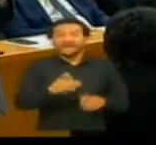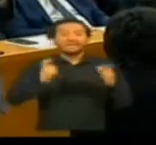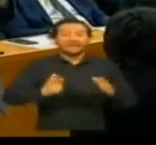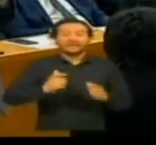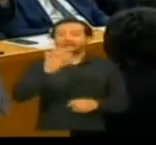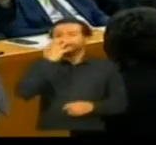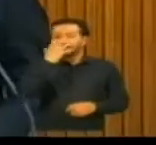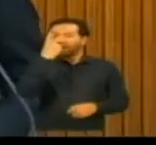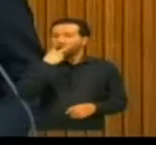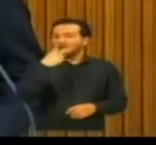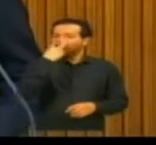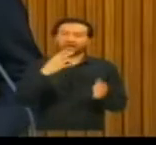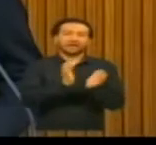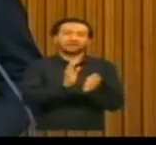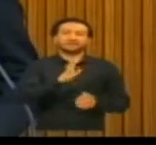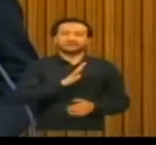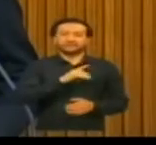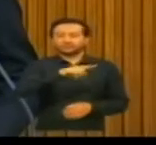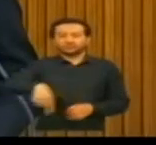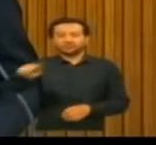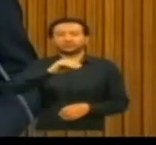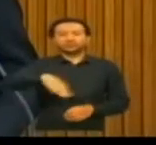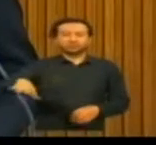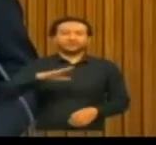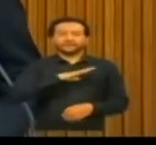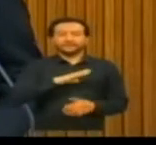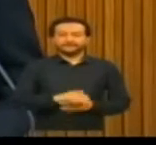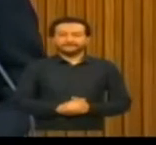diye ağlayan aileler var. Onların çocukları var.